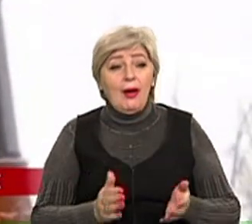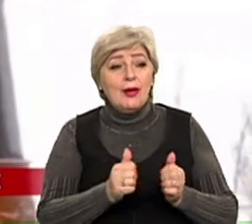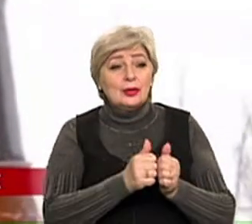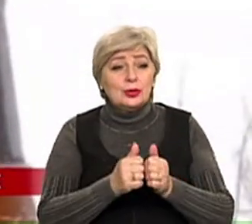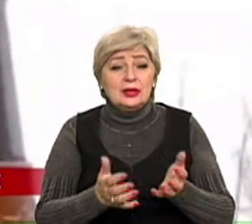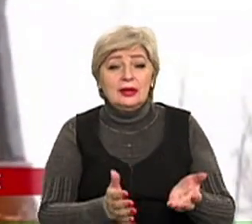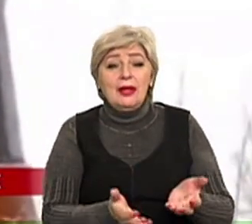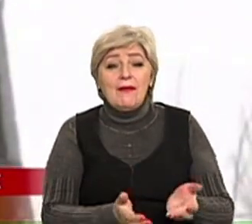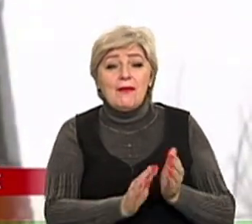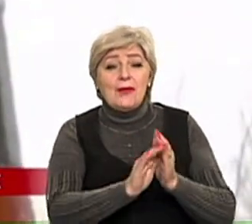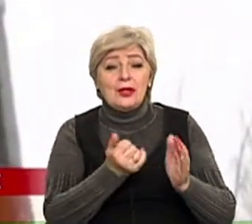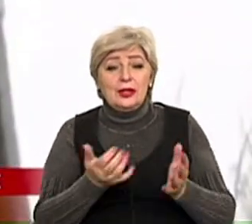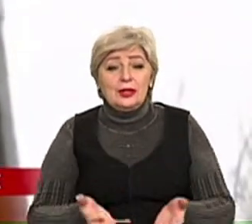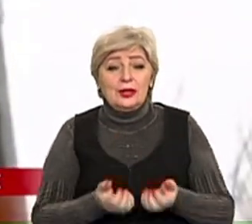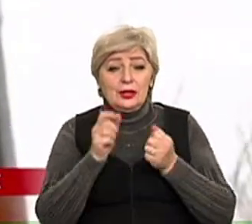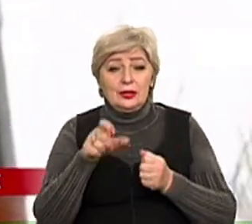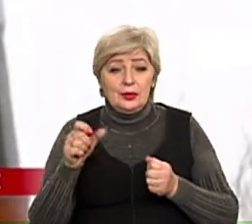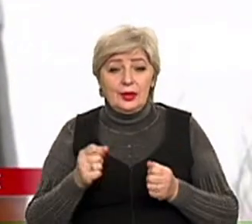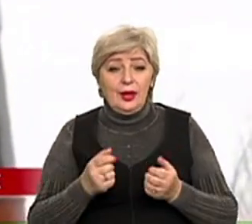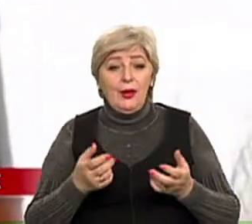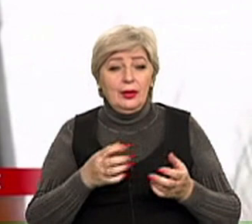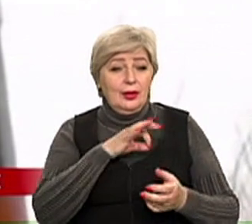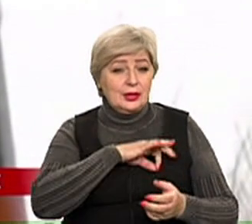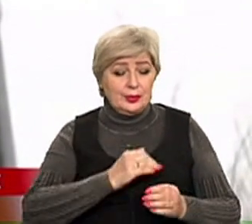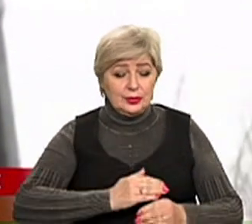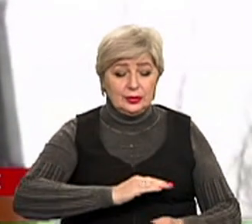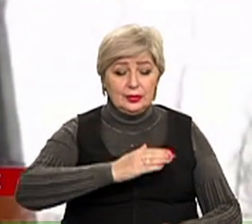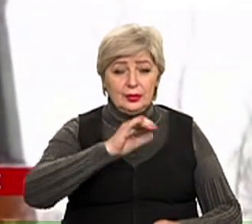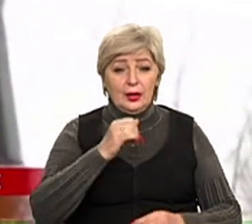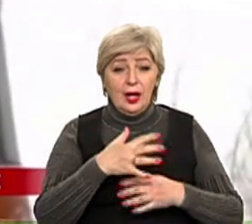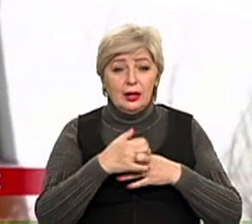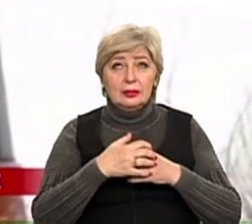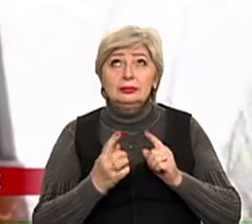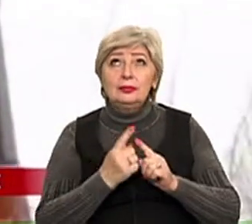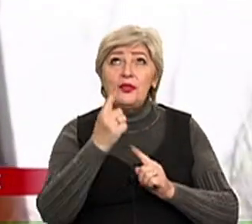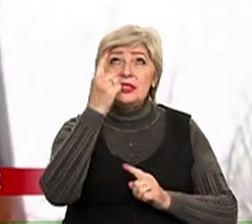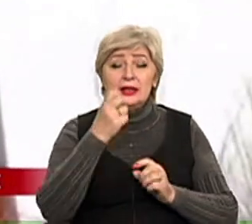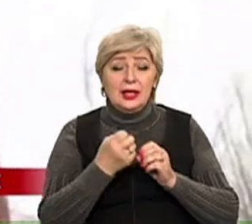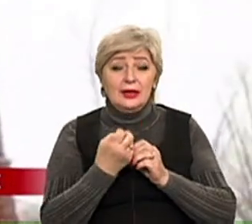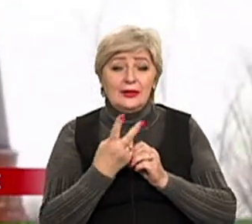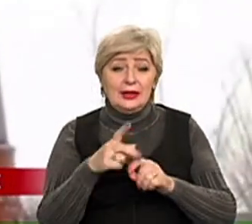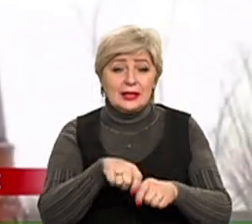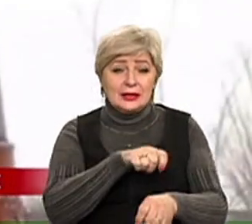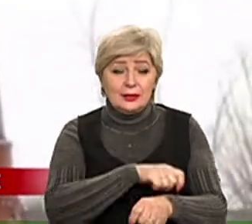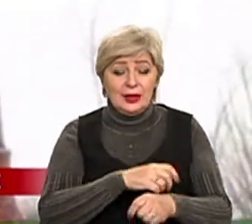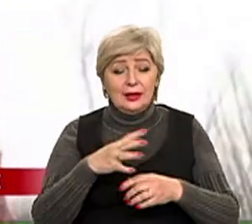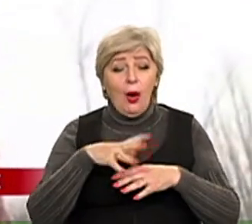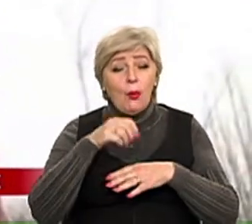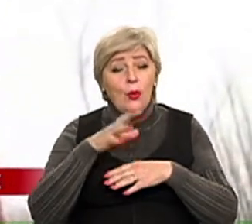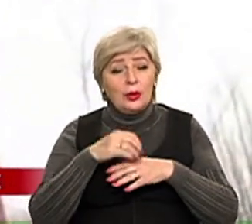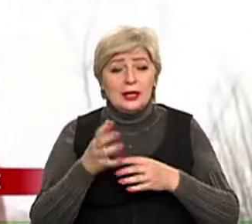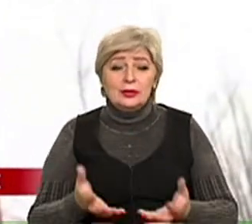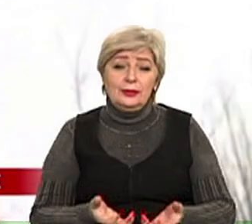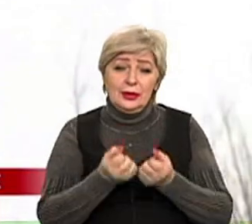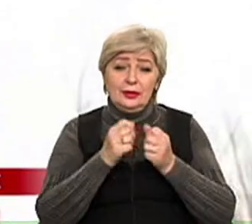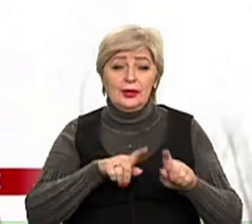Аби зняти котика, знадобилася драбина, бо тварина вдерлася на висоту 12 метрів. Пухнастого врятували та